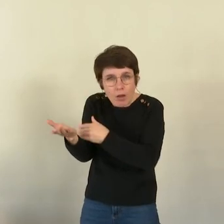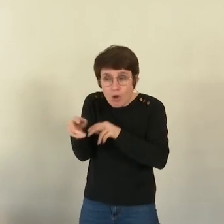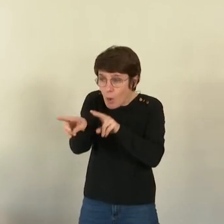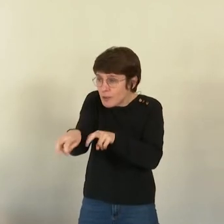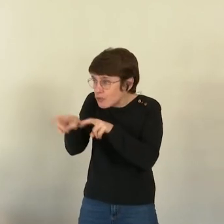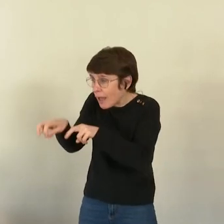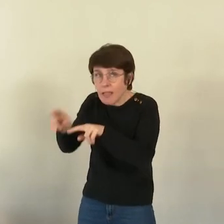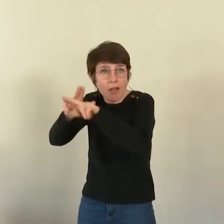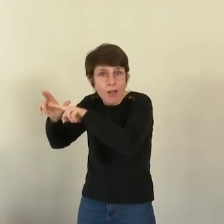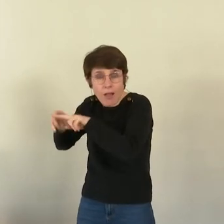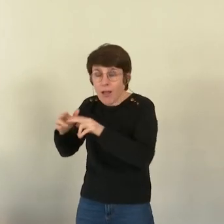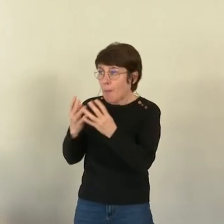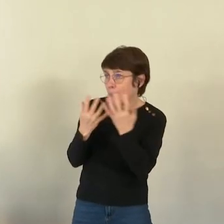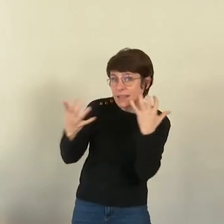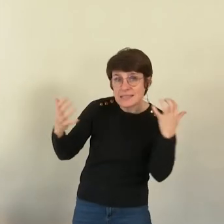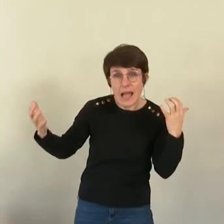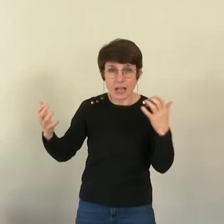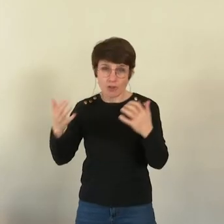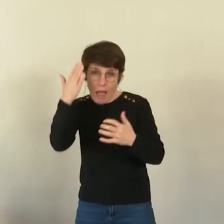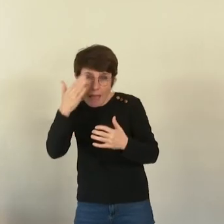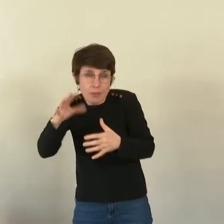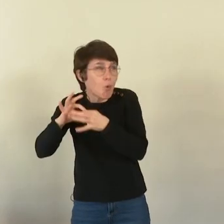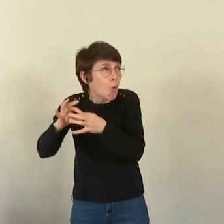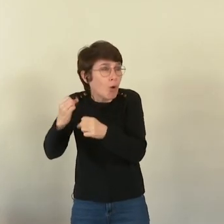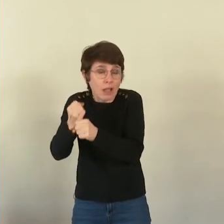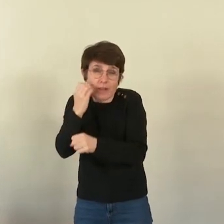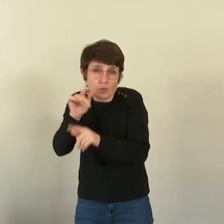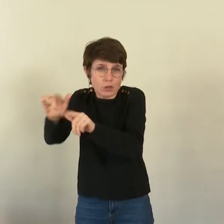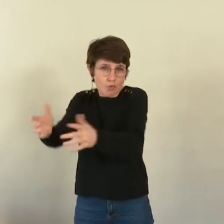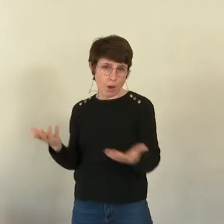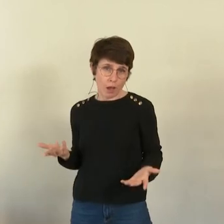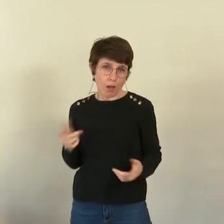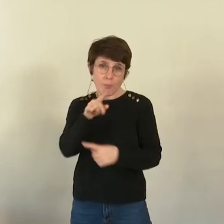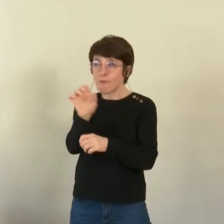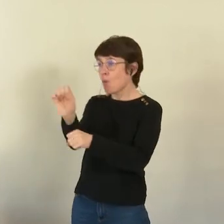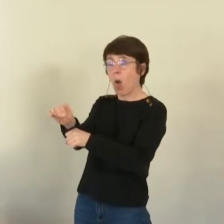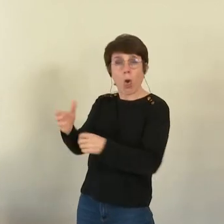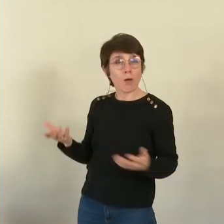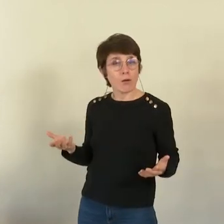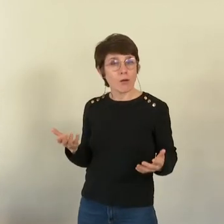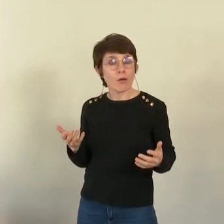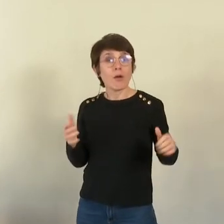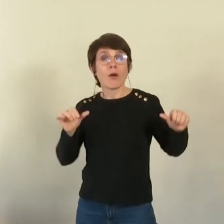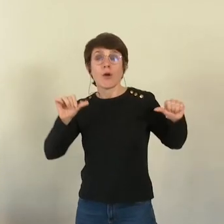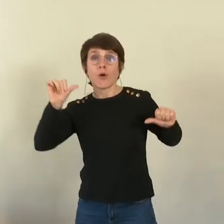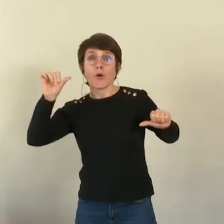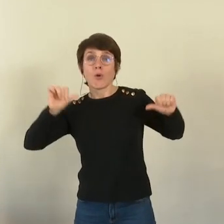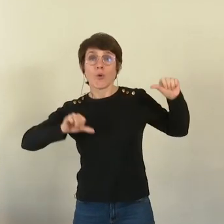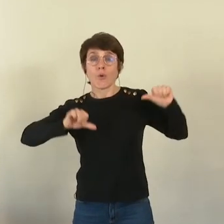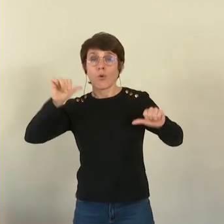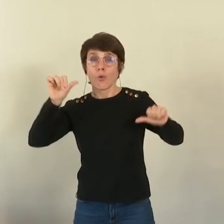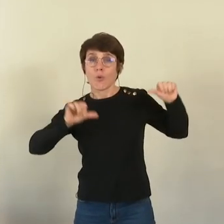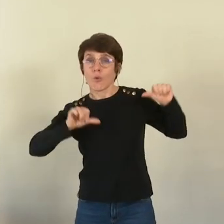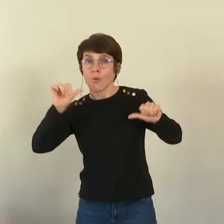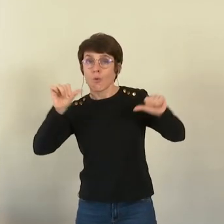notre paysage et ensuite les plus proches des animaux vous n'avez jamais tenu compte de la concurrence pour leur faire imposer des